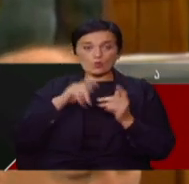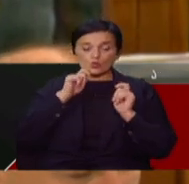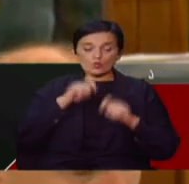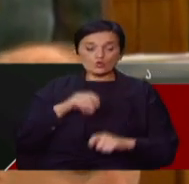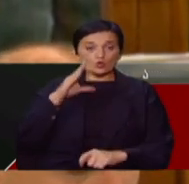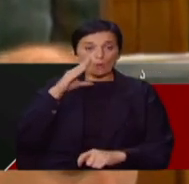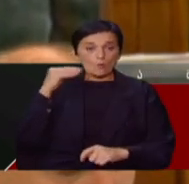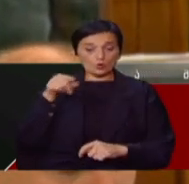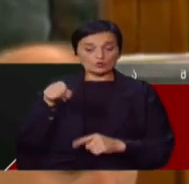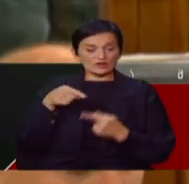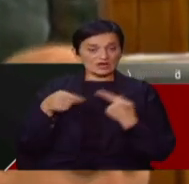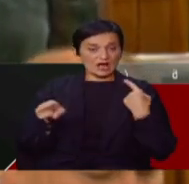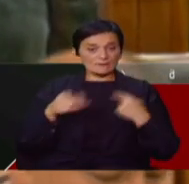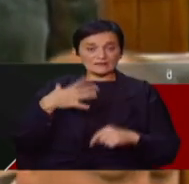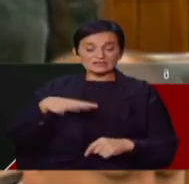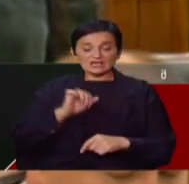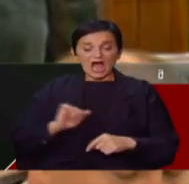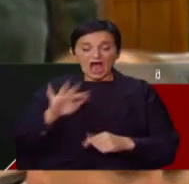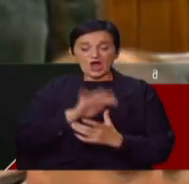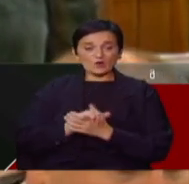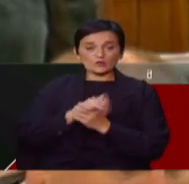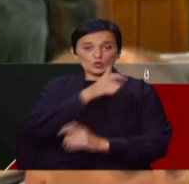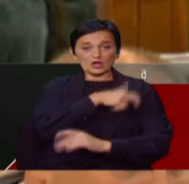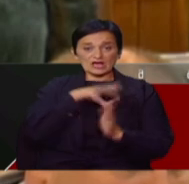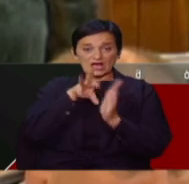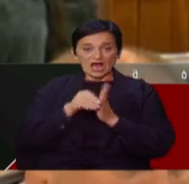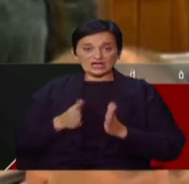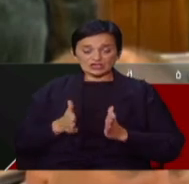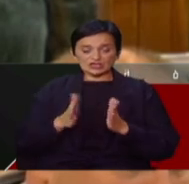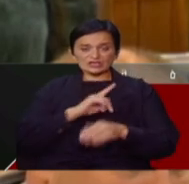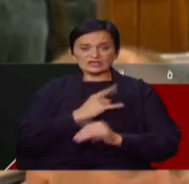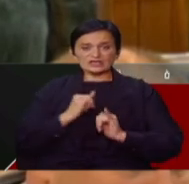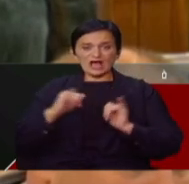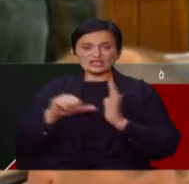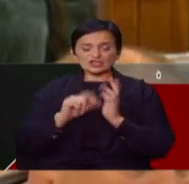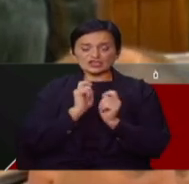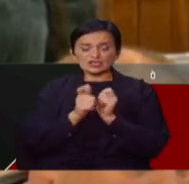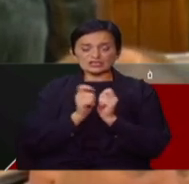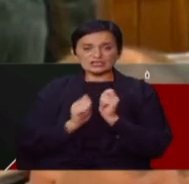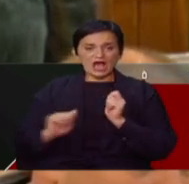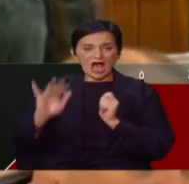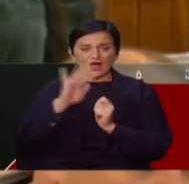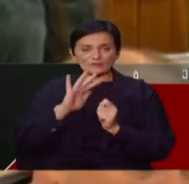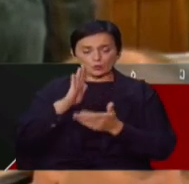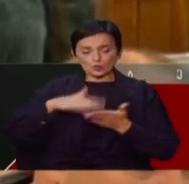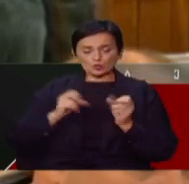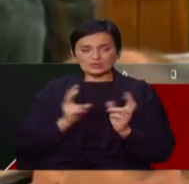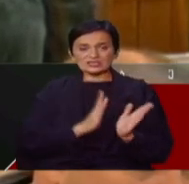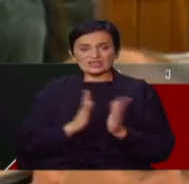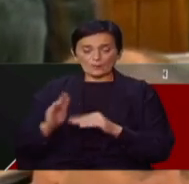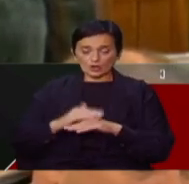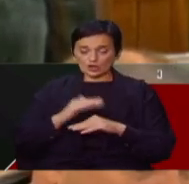და მოლდოვასგან განსხვავებით, საქართველოს ევროკავშირში გაწევრიანების გზაზე გაძლიერება არის ინვესტიცია ევროპის უსაფრთხოებასა, სტაბილურობასა